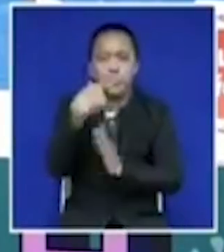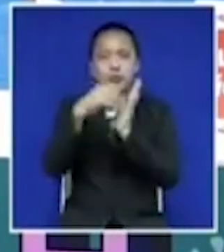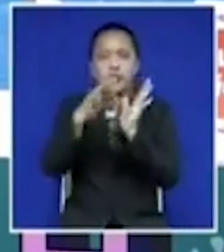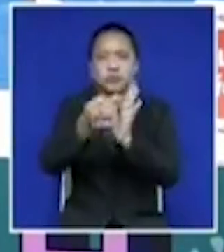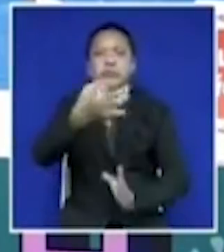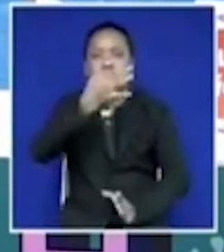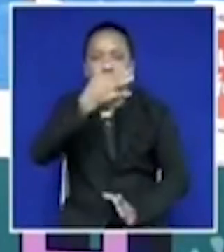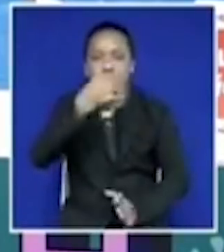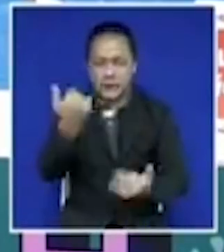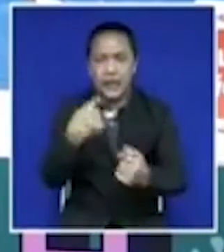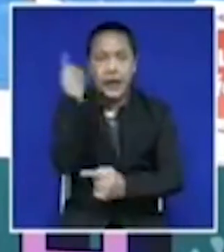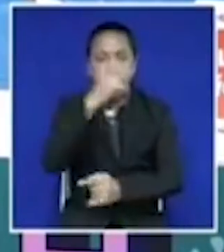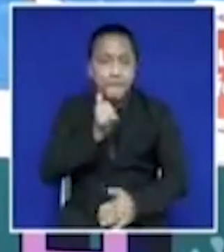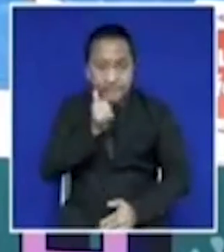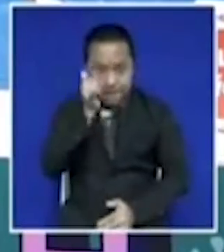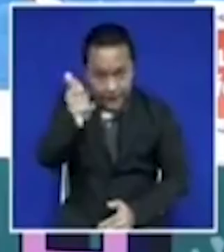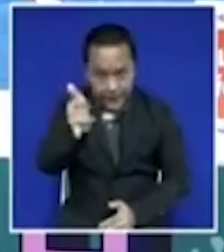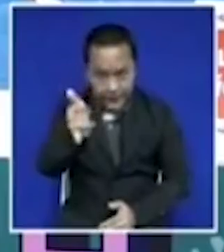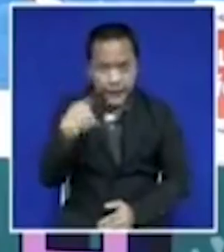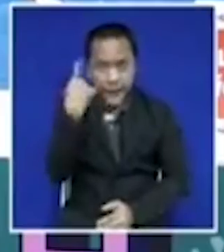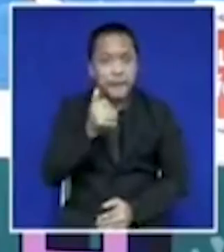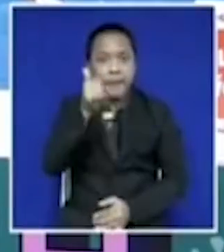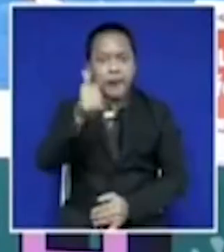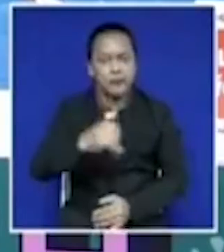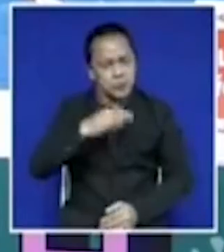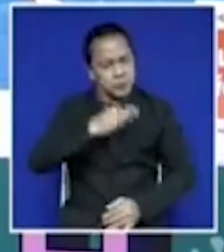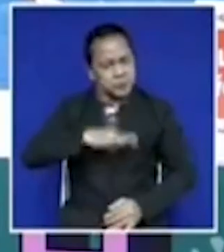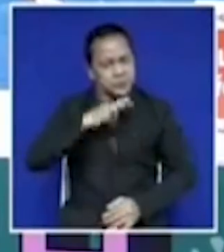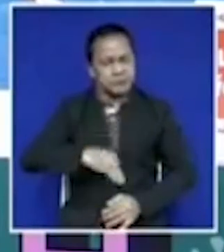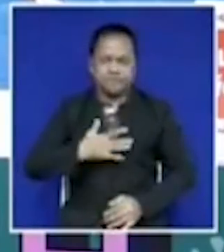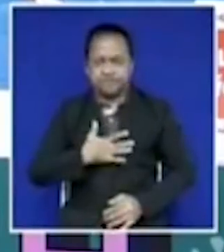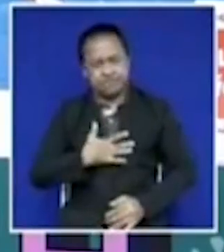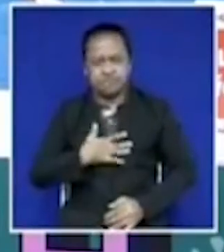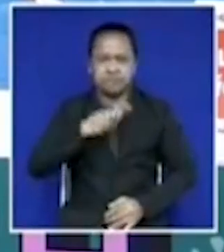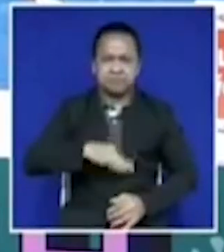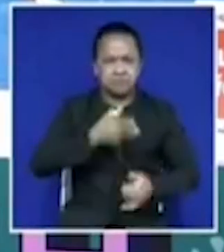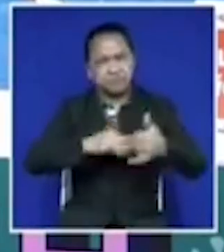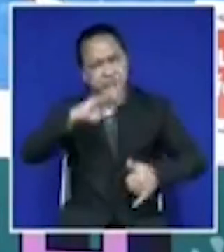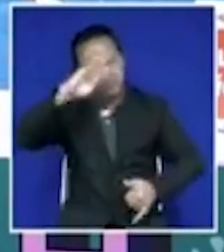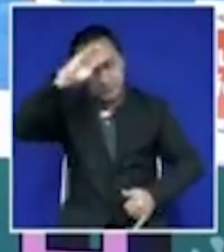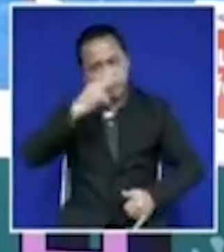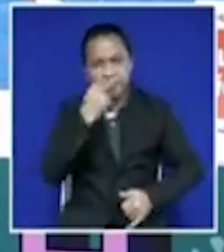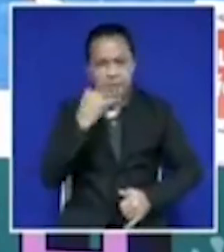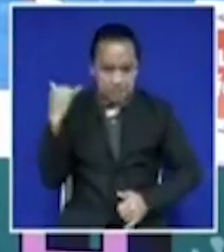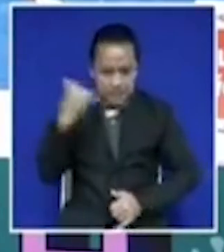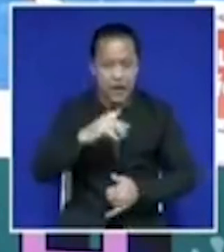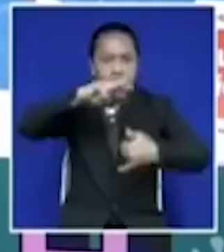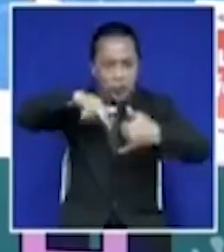ครับถ้าท่านได้ไปตรงนี้แล้วมีอาการอะไรต่างๆที่ว่ามานี้มาได้เลยนะ